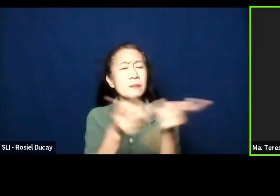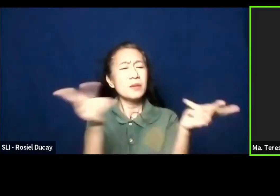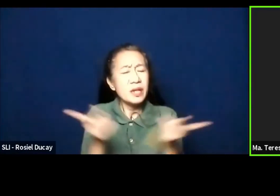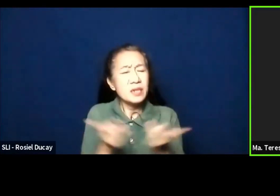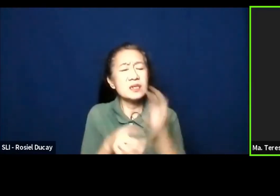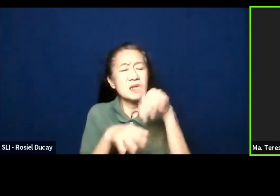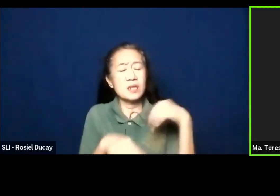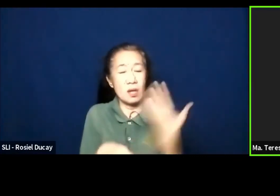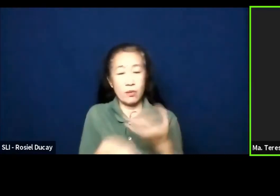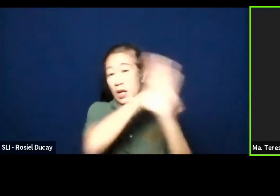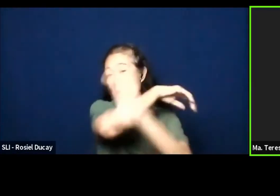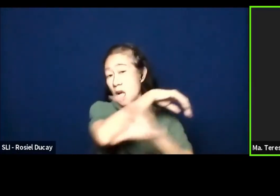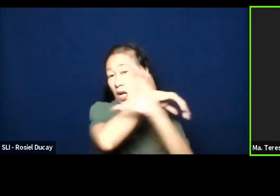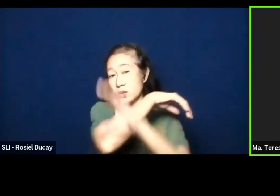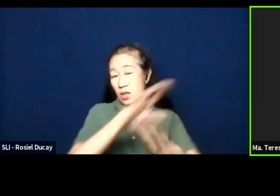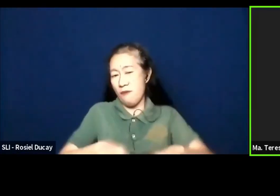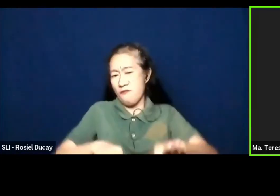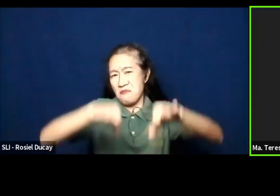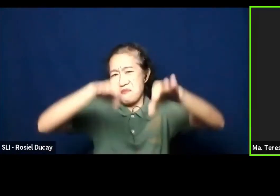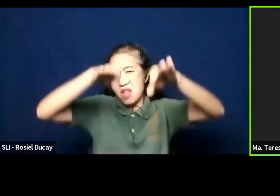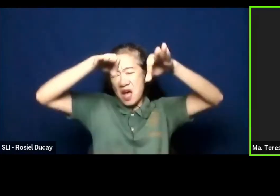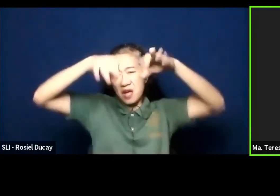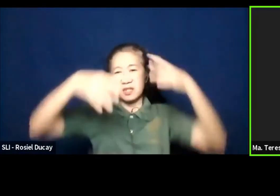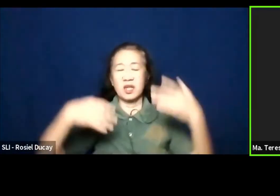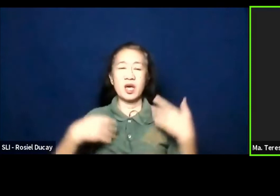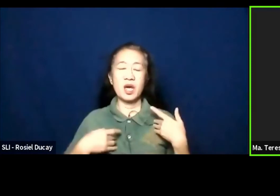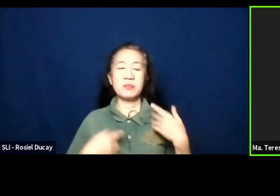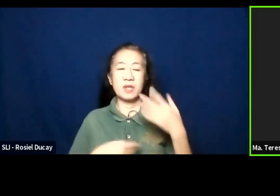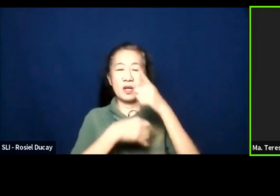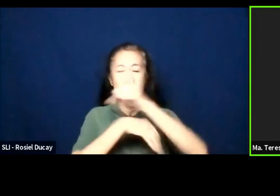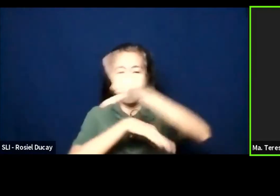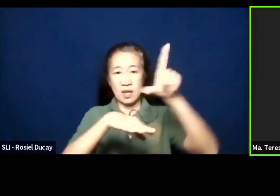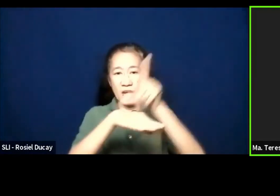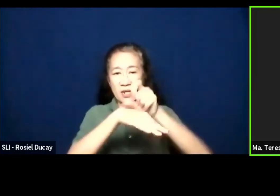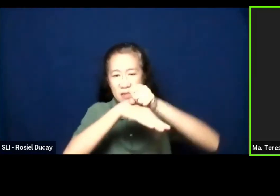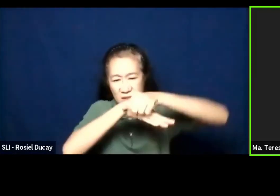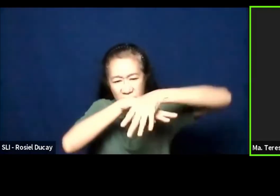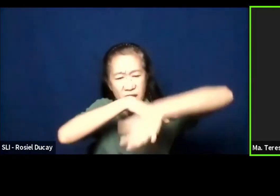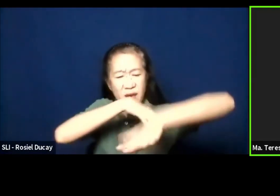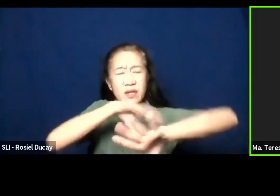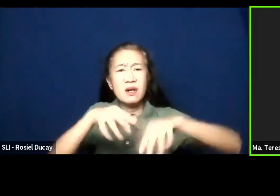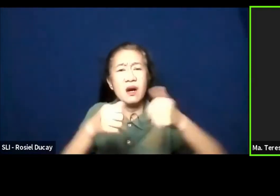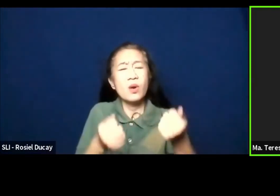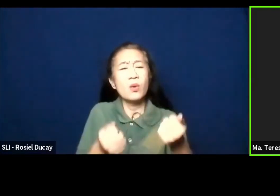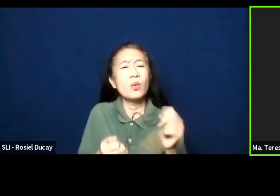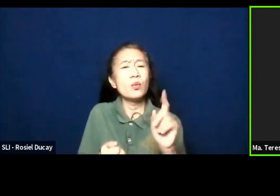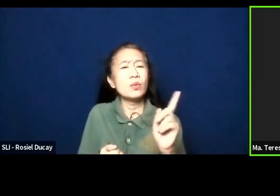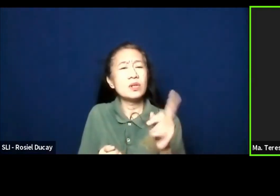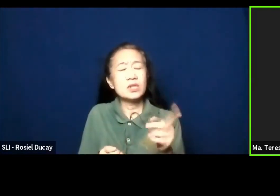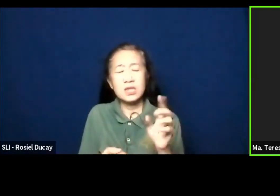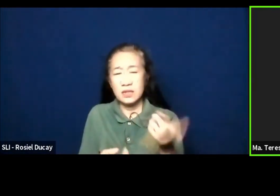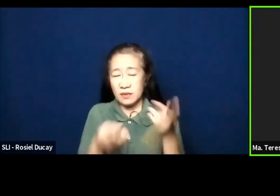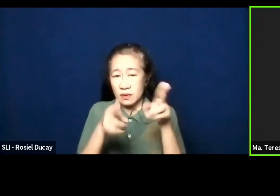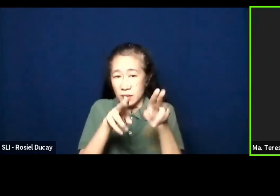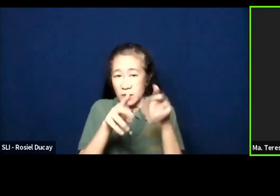ating bansa ang binaha at may landslide. Di ba? Paano kung biglang nangyari yon sa ating pamilya o sa